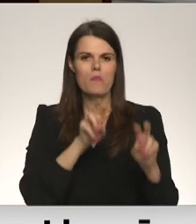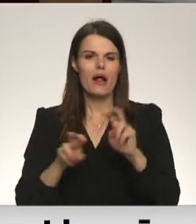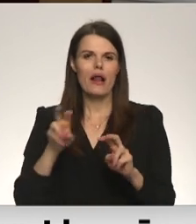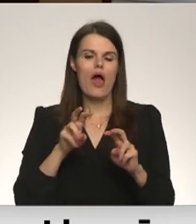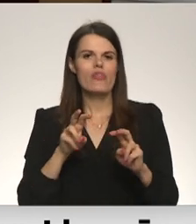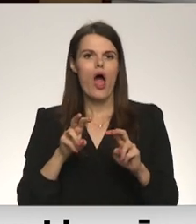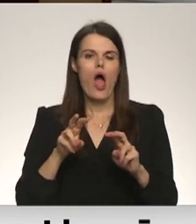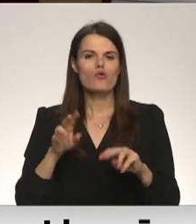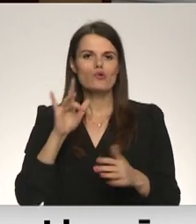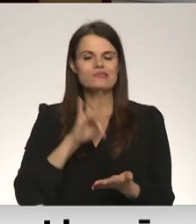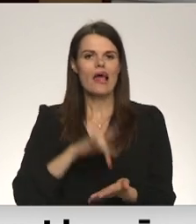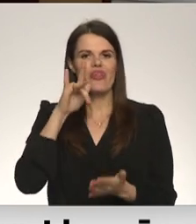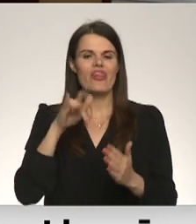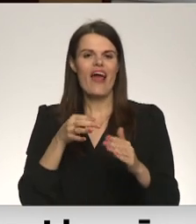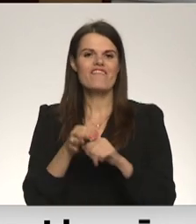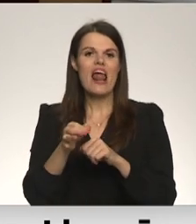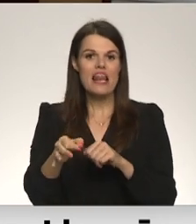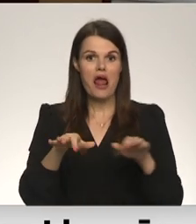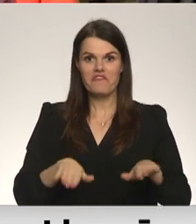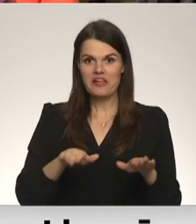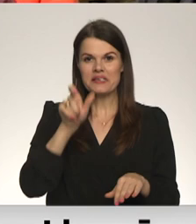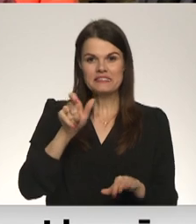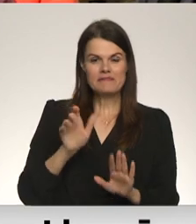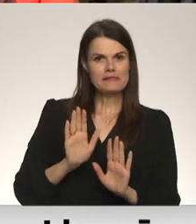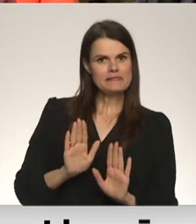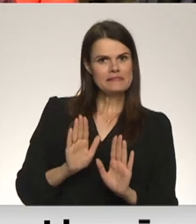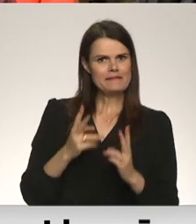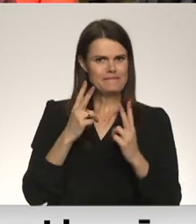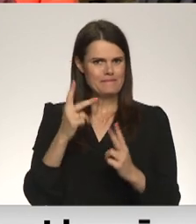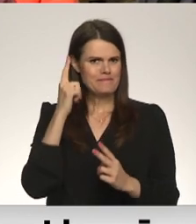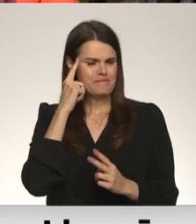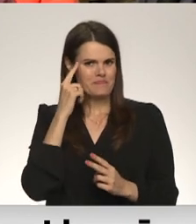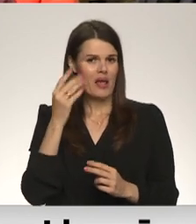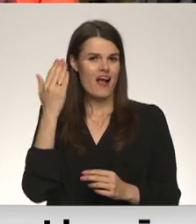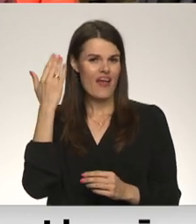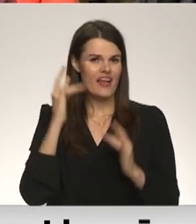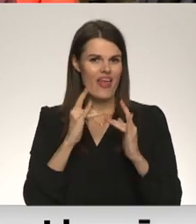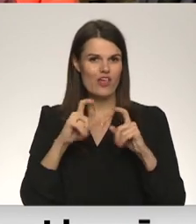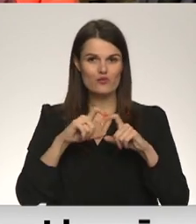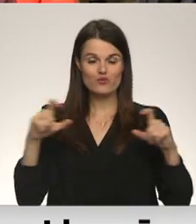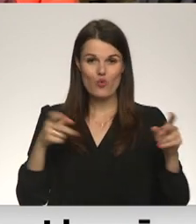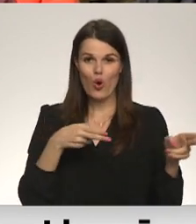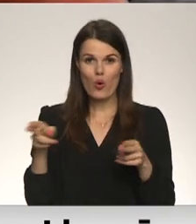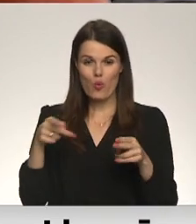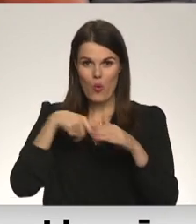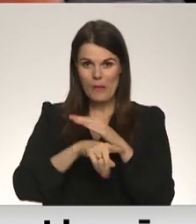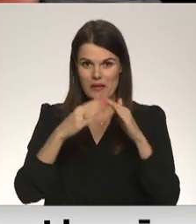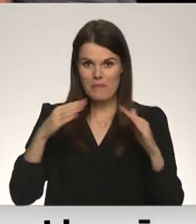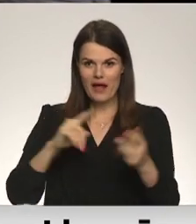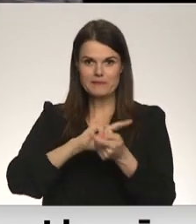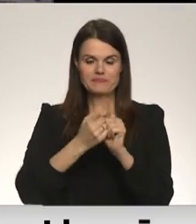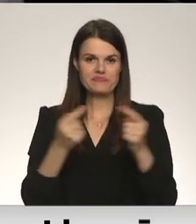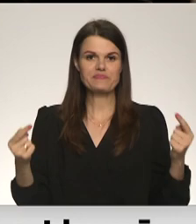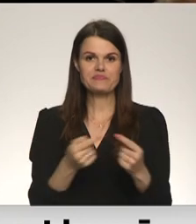filiāli. Vietējie iedzīvotāji aizvien visai piesardzīgi uztver ieceri kādreizējās internātskolas kopmītņu ēku pielāgot